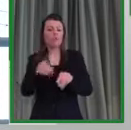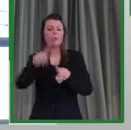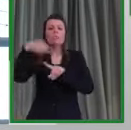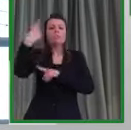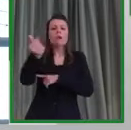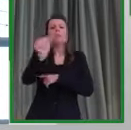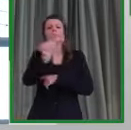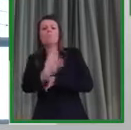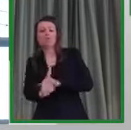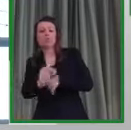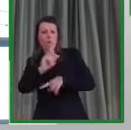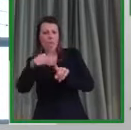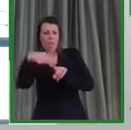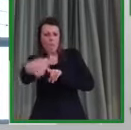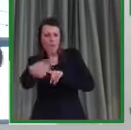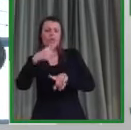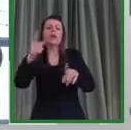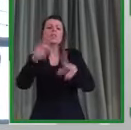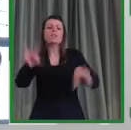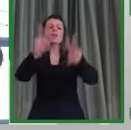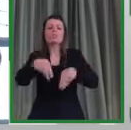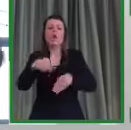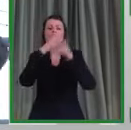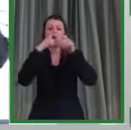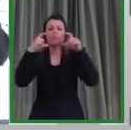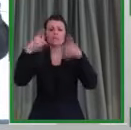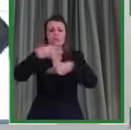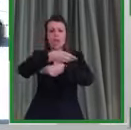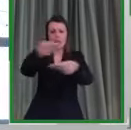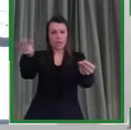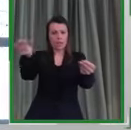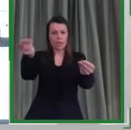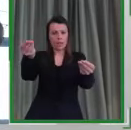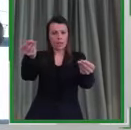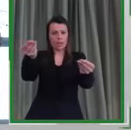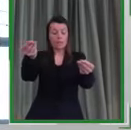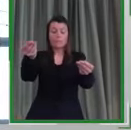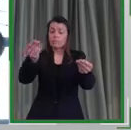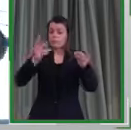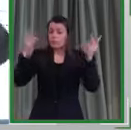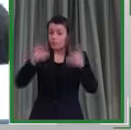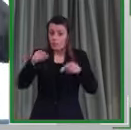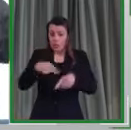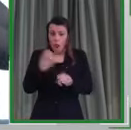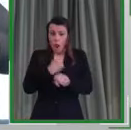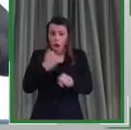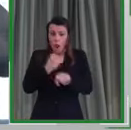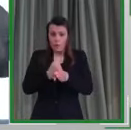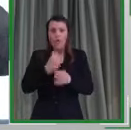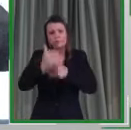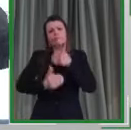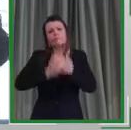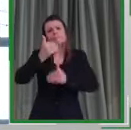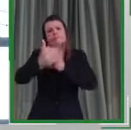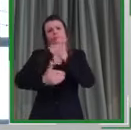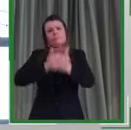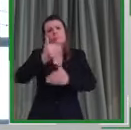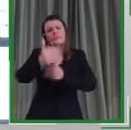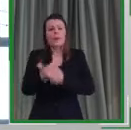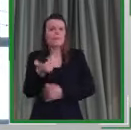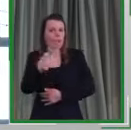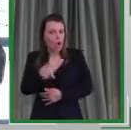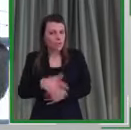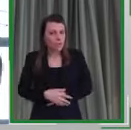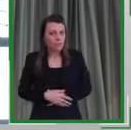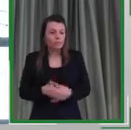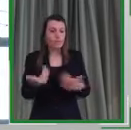altre mascherine ovviamente un lavoro in progressione perché se volontari sia l'approvvigionamento